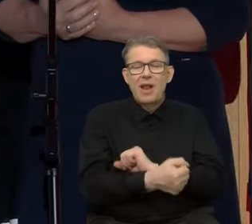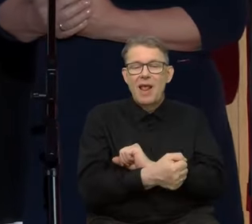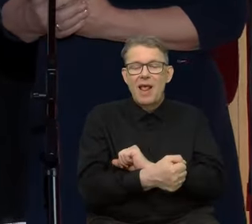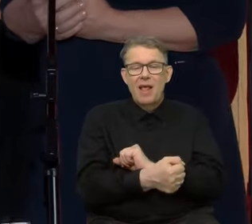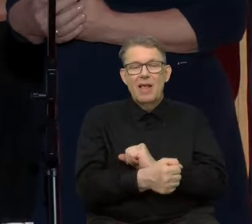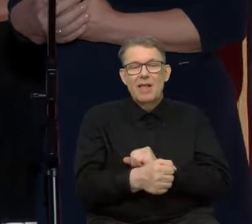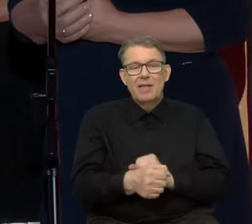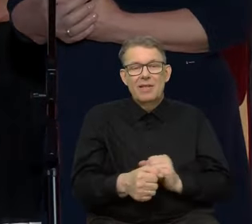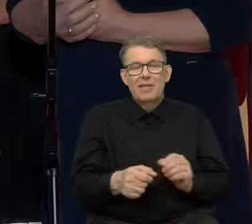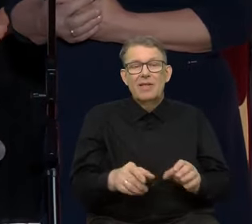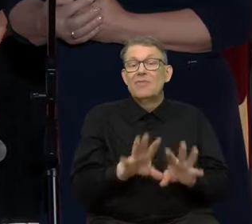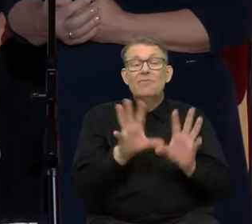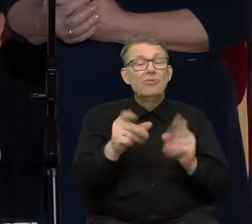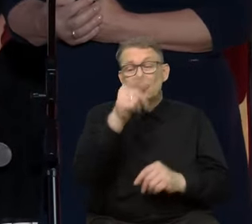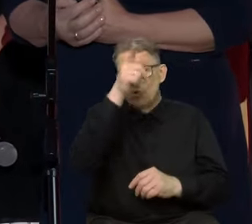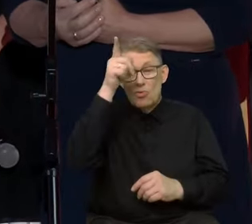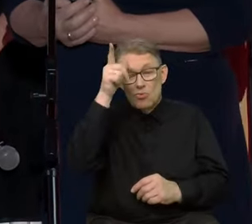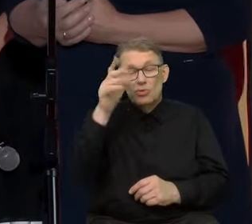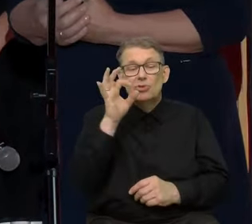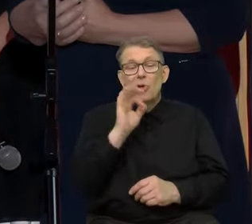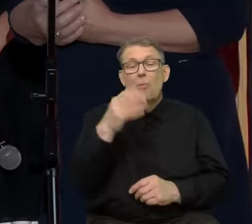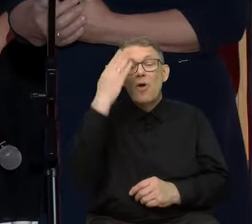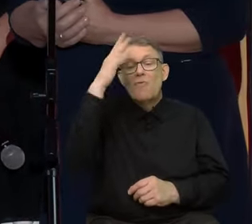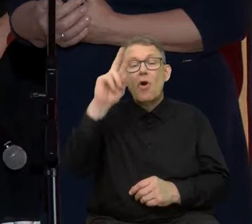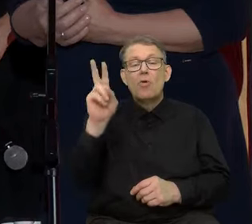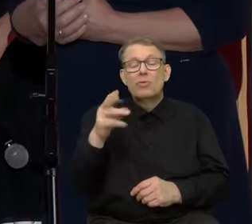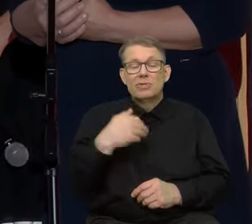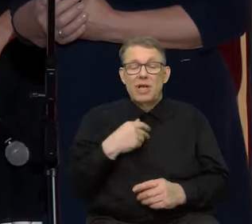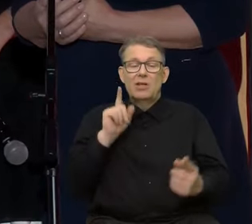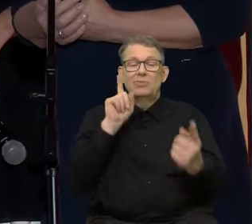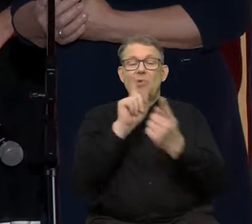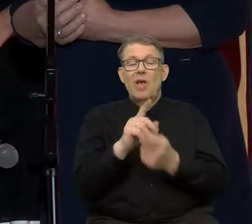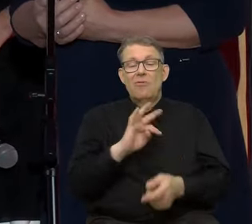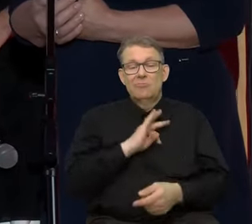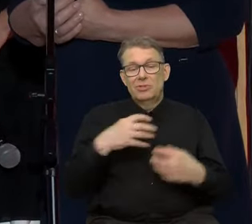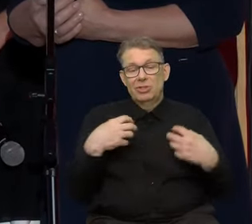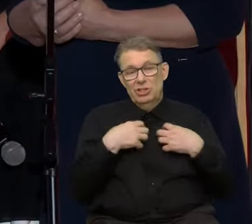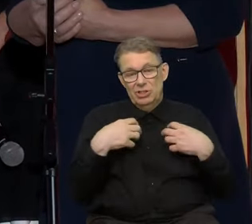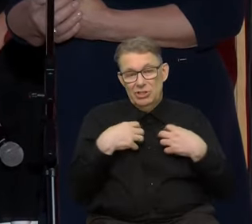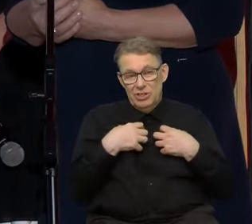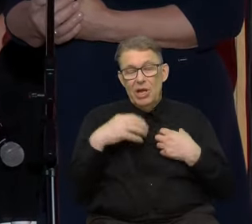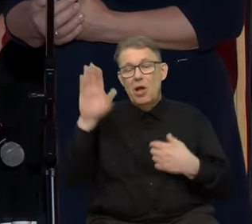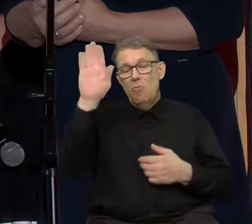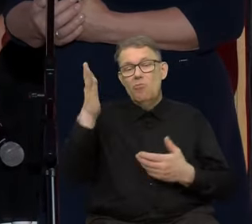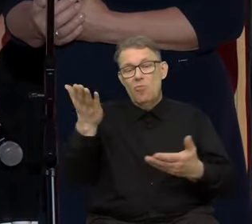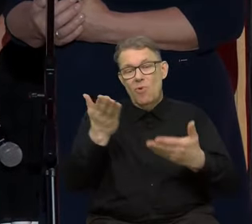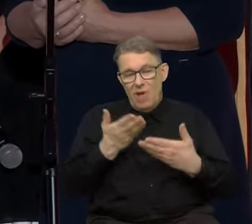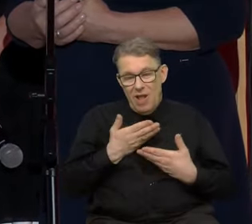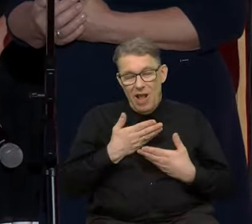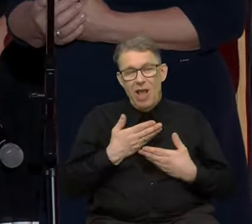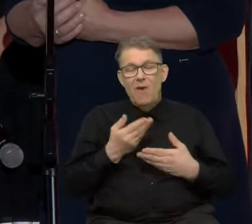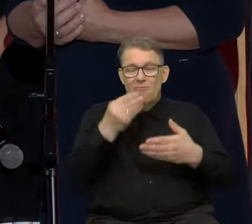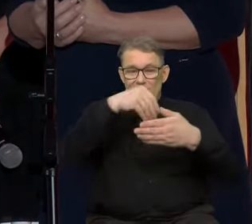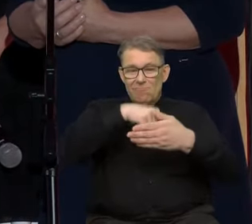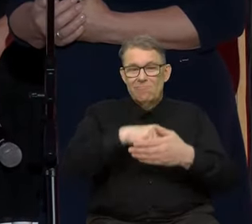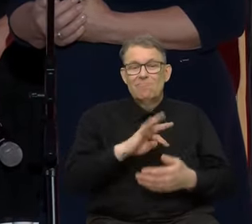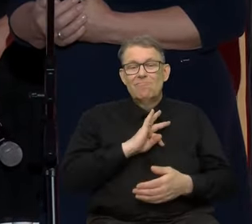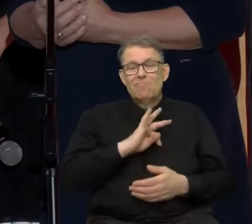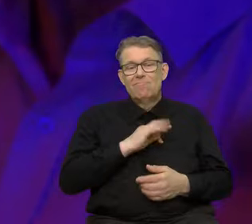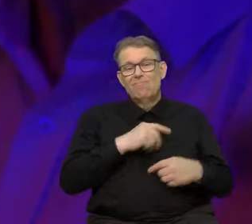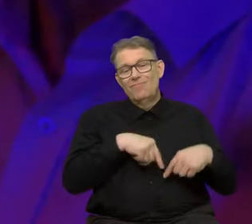ludziom dobrej woli, których Pan Bóg postawił na mojej drodze życia, z głębi serca